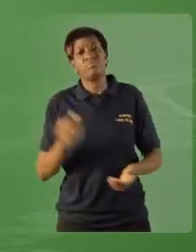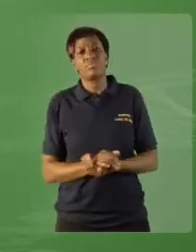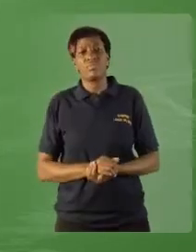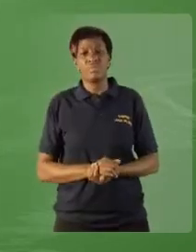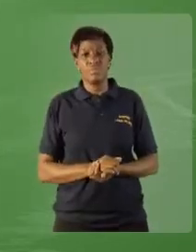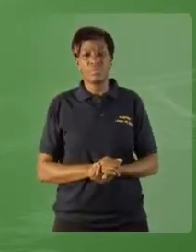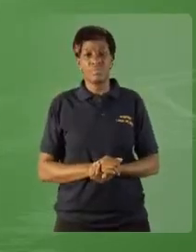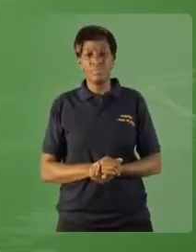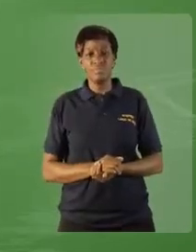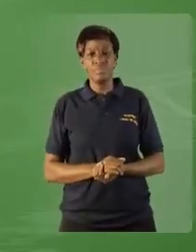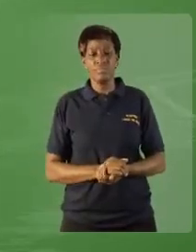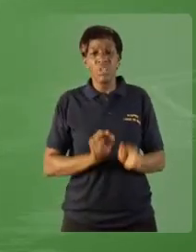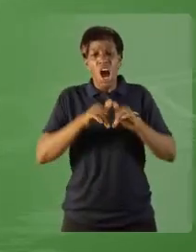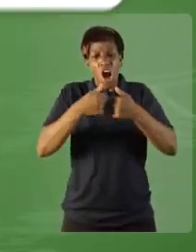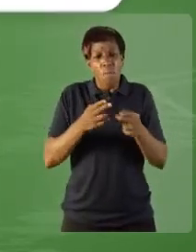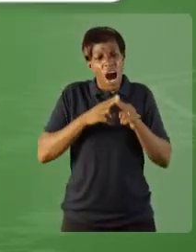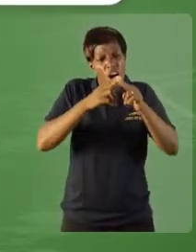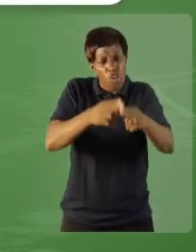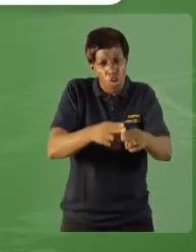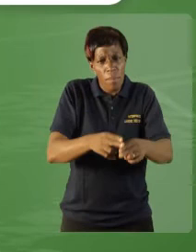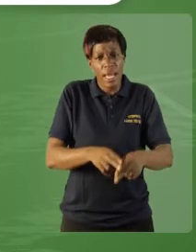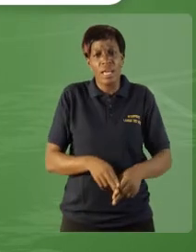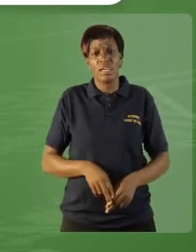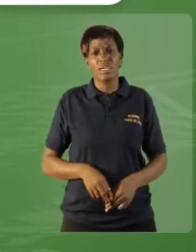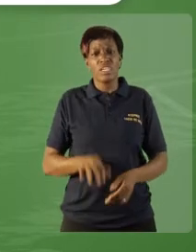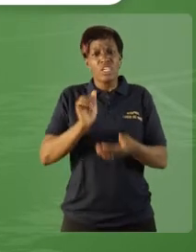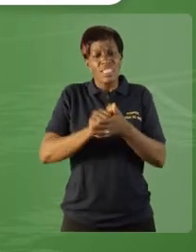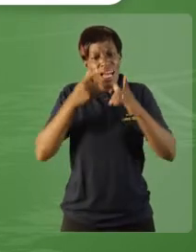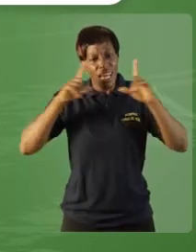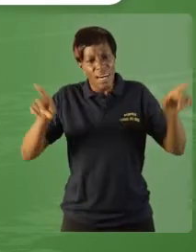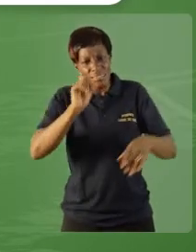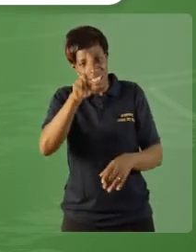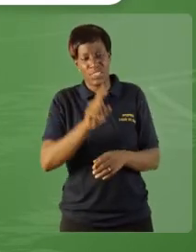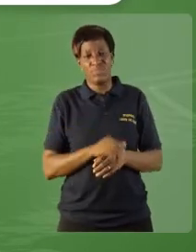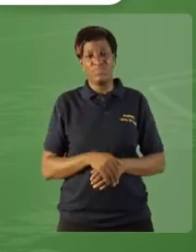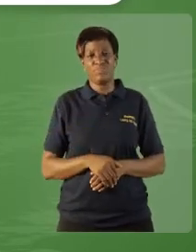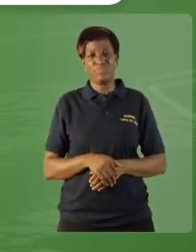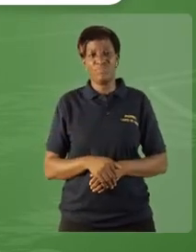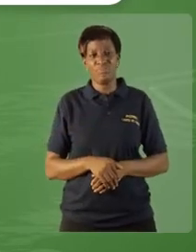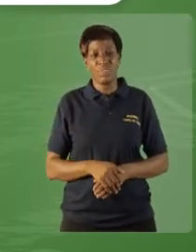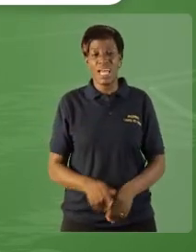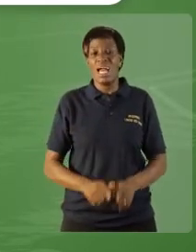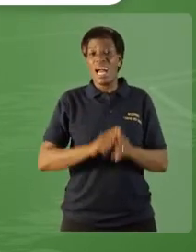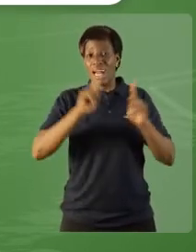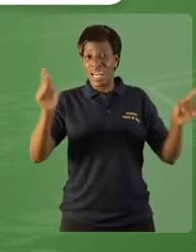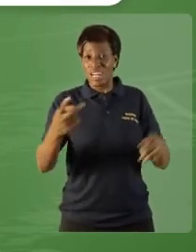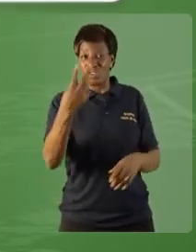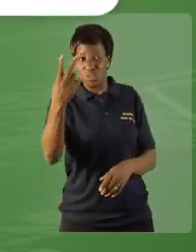Nomme ce registre. Nous avons grand 2, le registre courant.